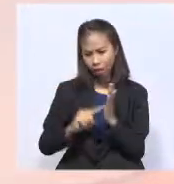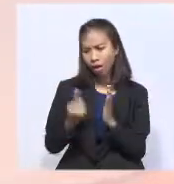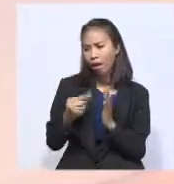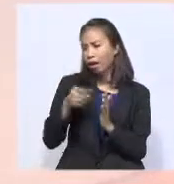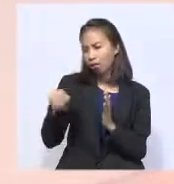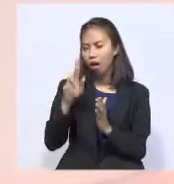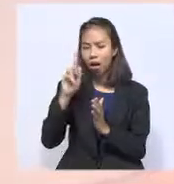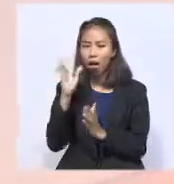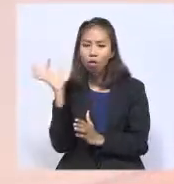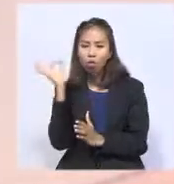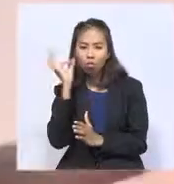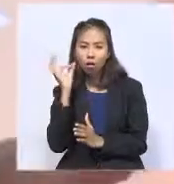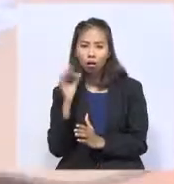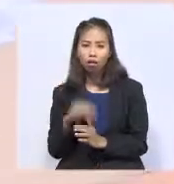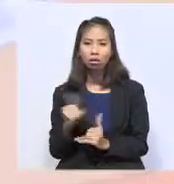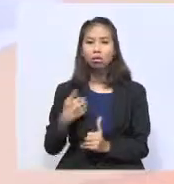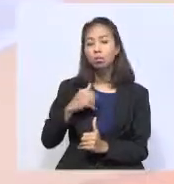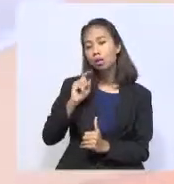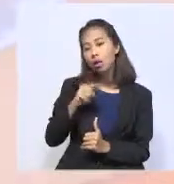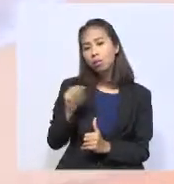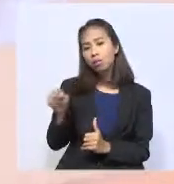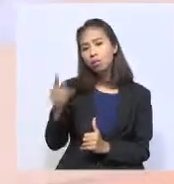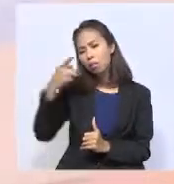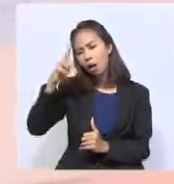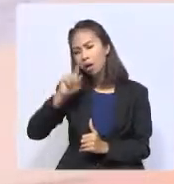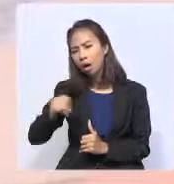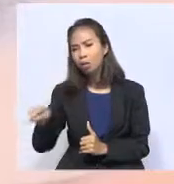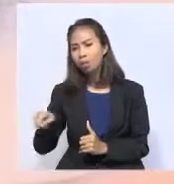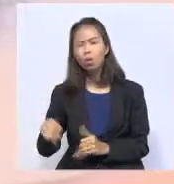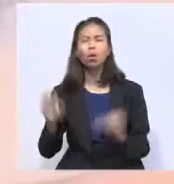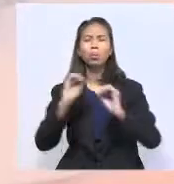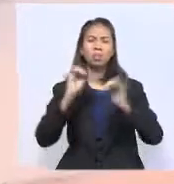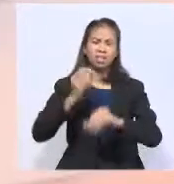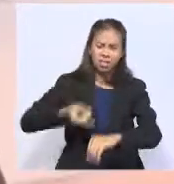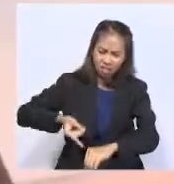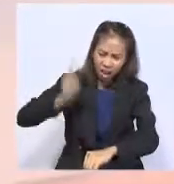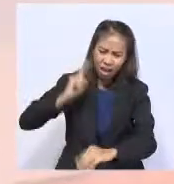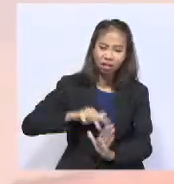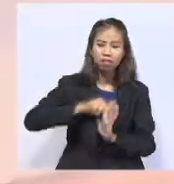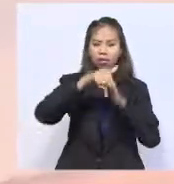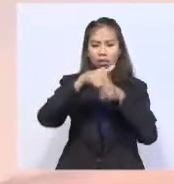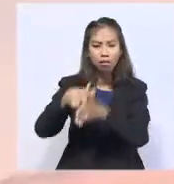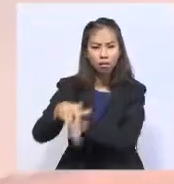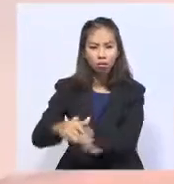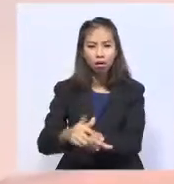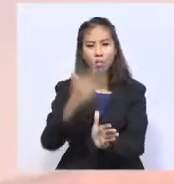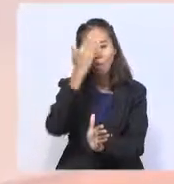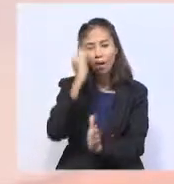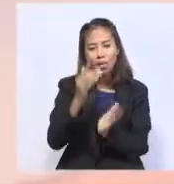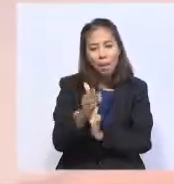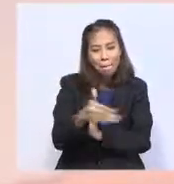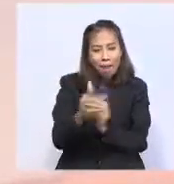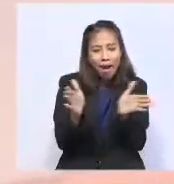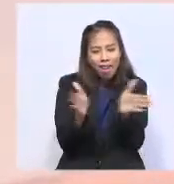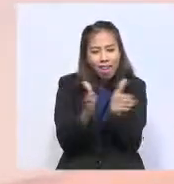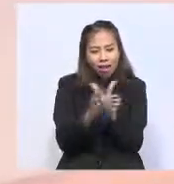ที่เขาพูดมาตอนนี้มาถามป้าก็บอกไม่มีหรอกมันมานานๆมาทีมากินพวกปลาเล็กพ